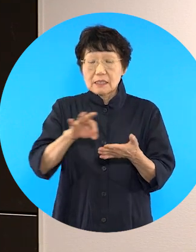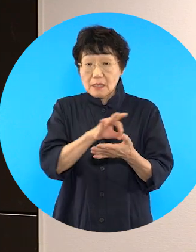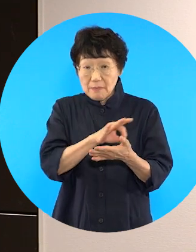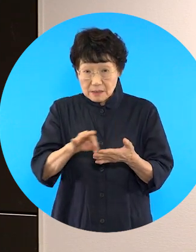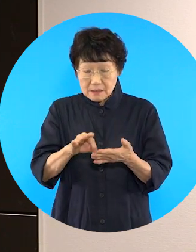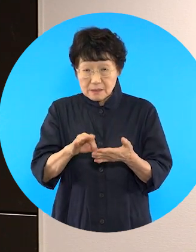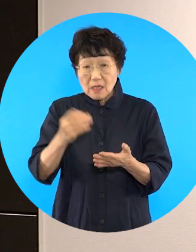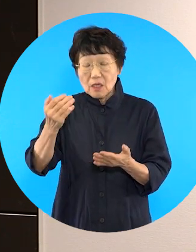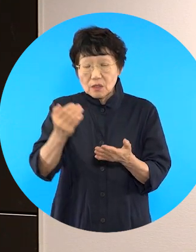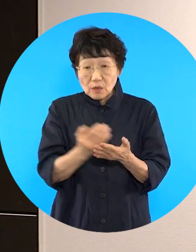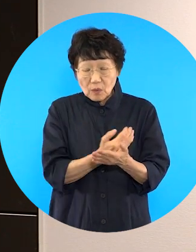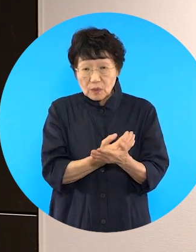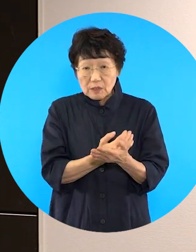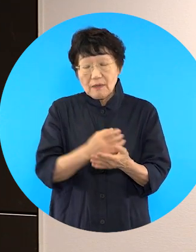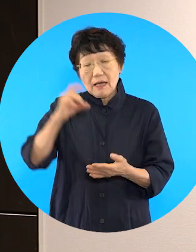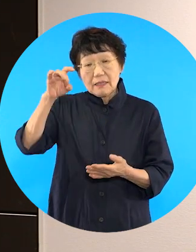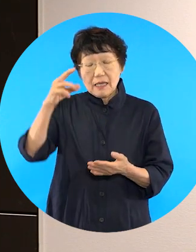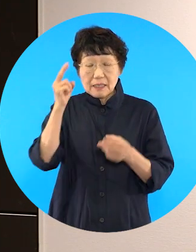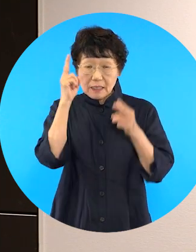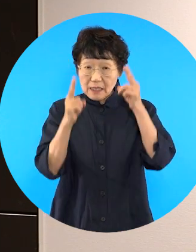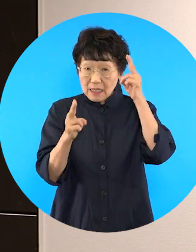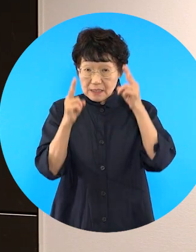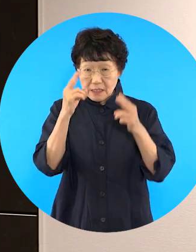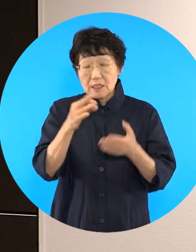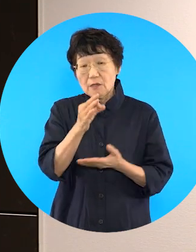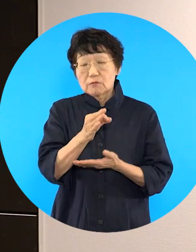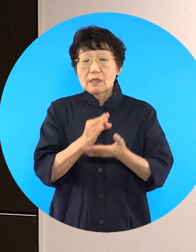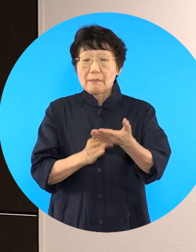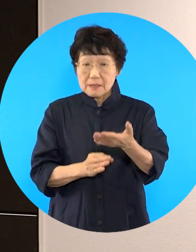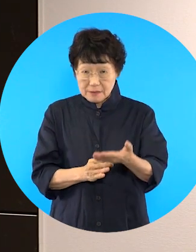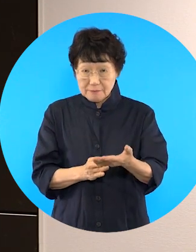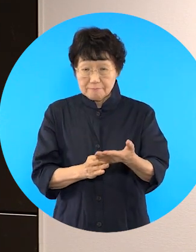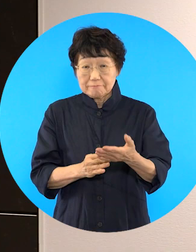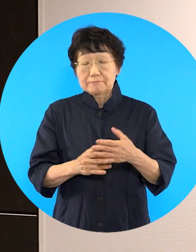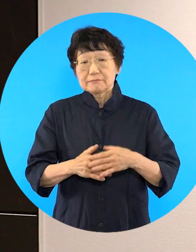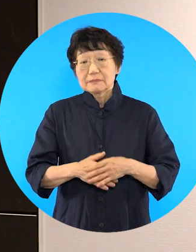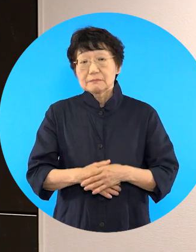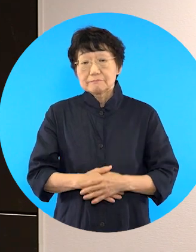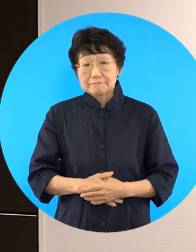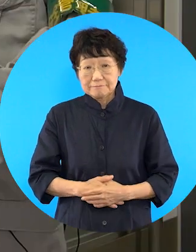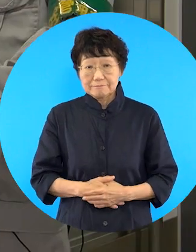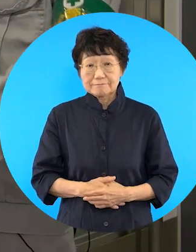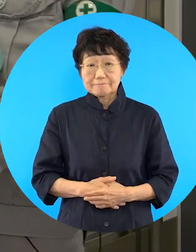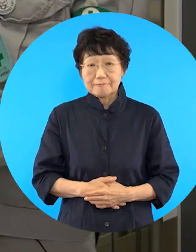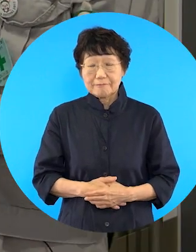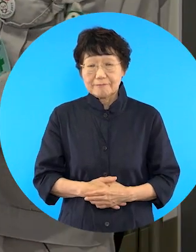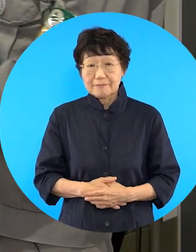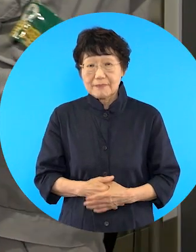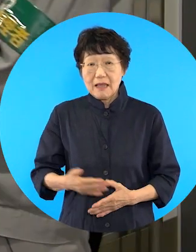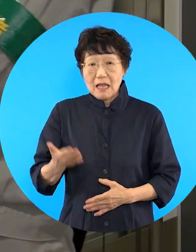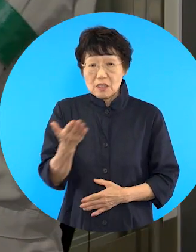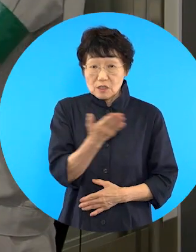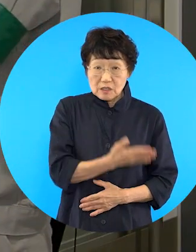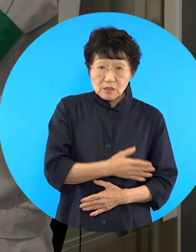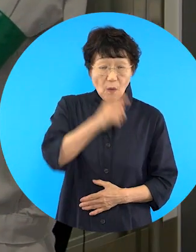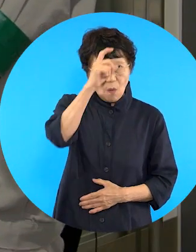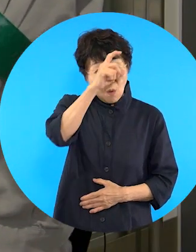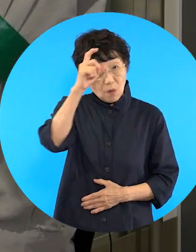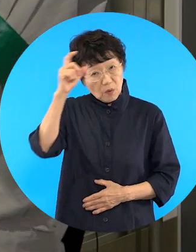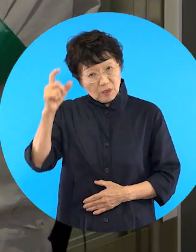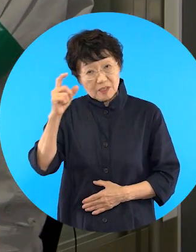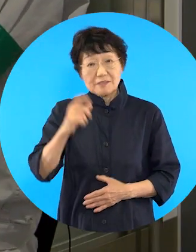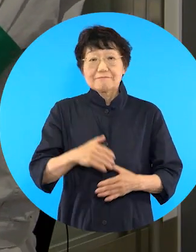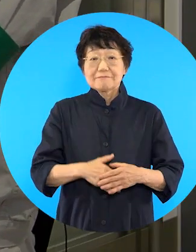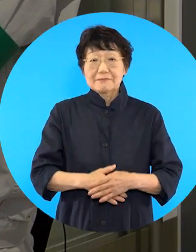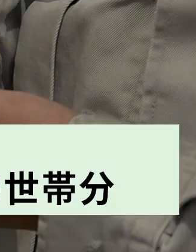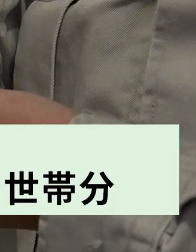電気は施設内で使われ、余った電気は電気事業者へ売却しています。 はい、それでは菊池さん、またクイズを